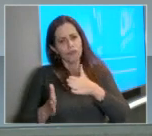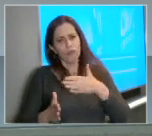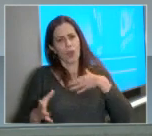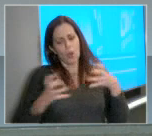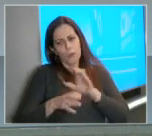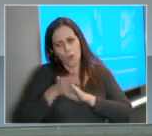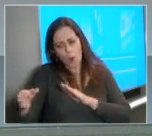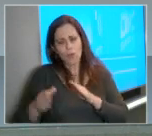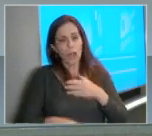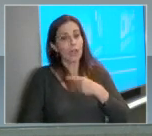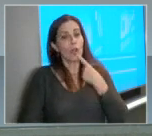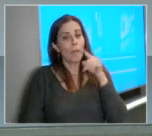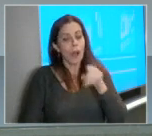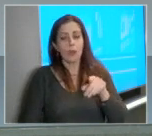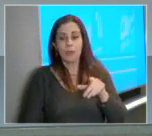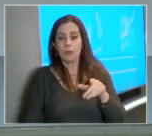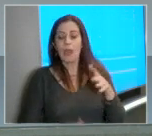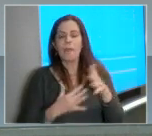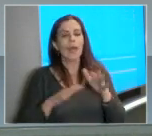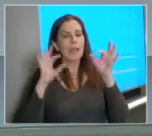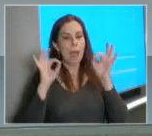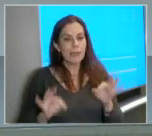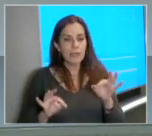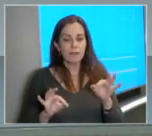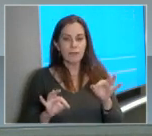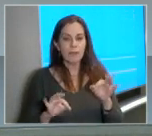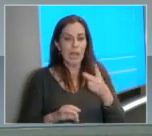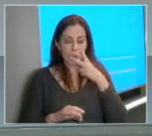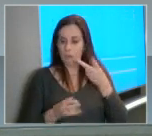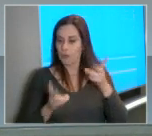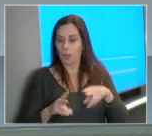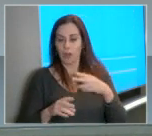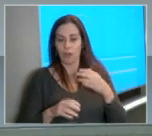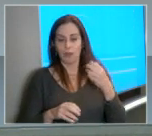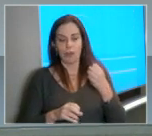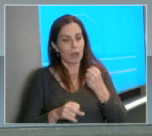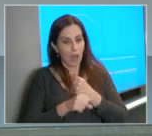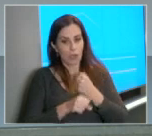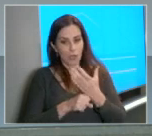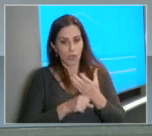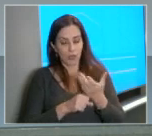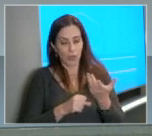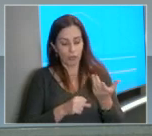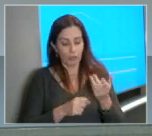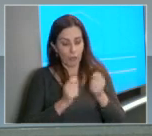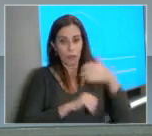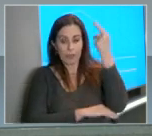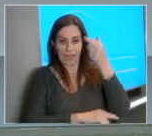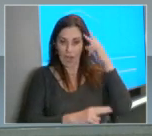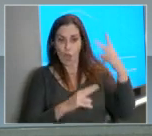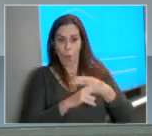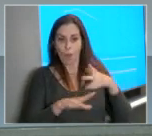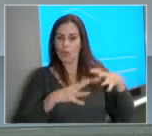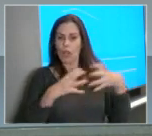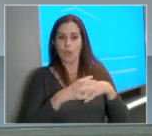עם גוש מסוים, רק אני אומר דבר אחד, המבחן האמיתי, לראות אם אפשר לעשות לנרמל קצת את, את, את המדינה, זה